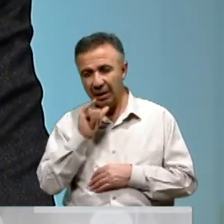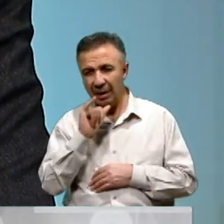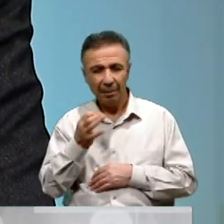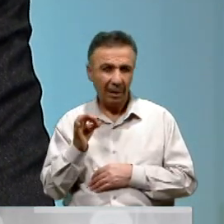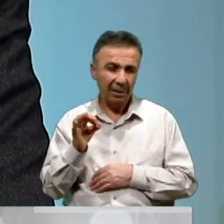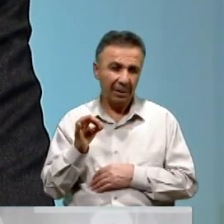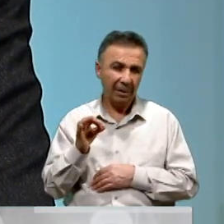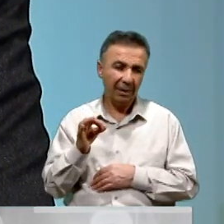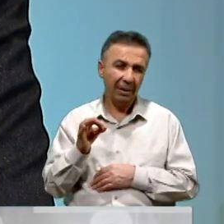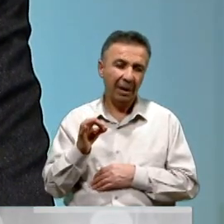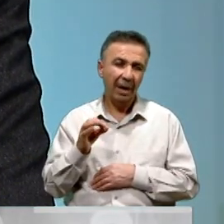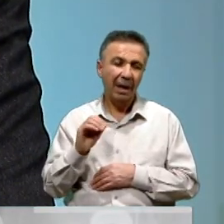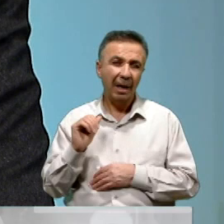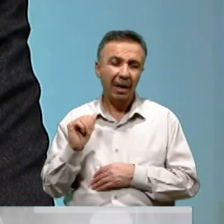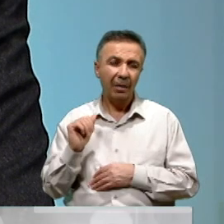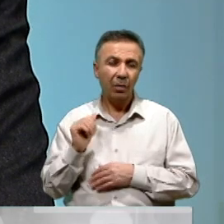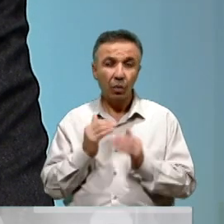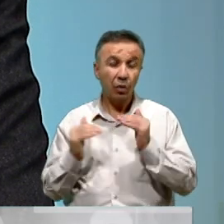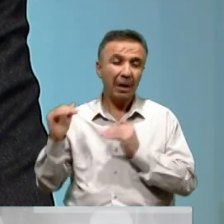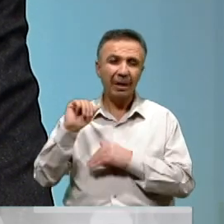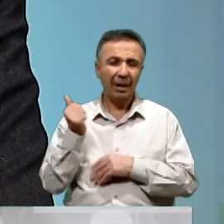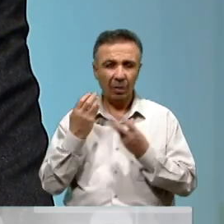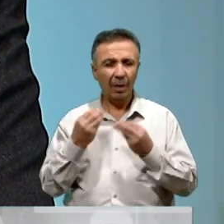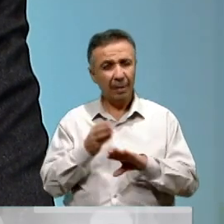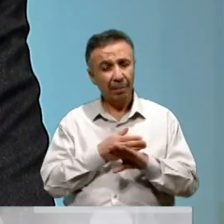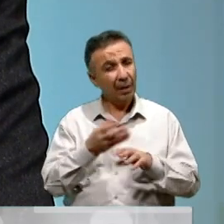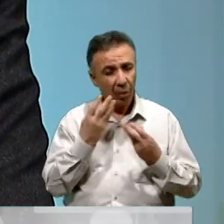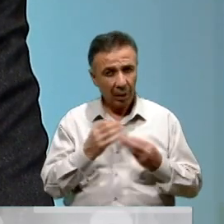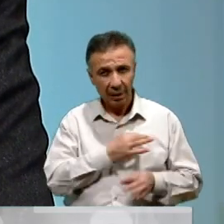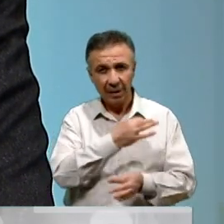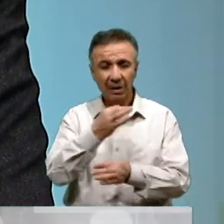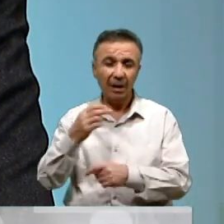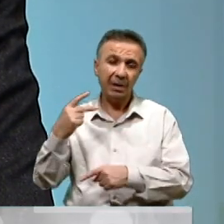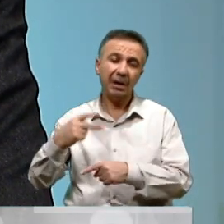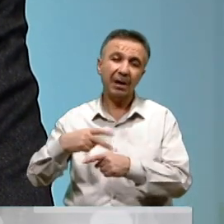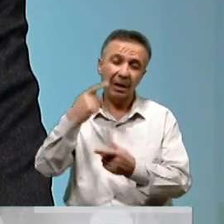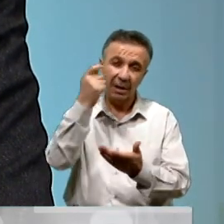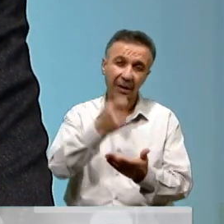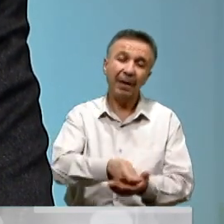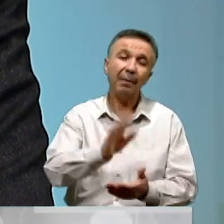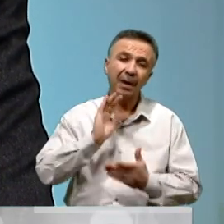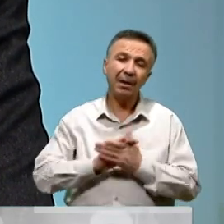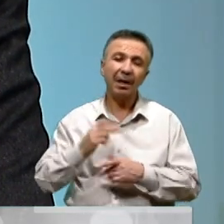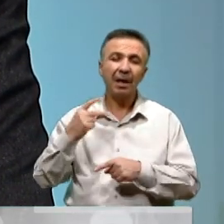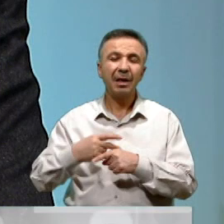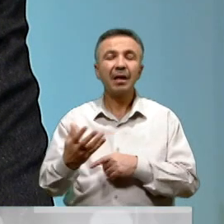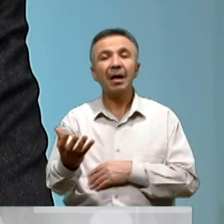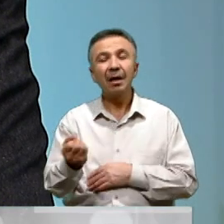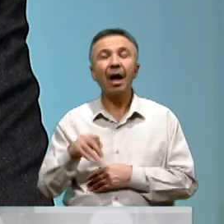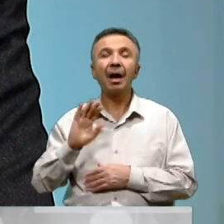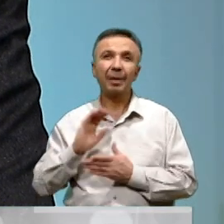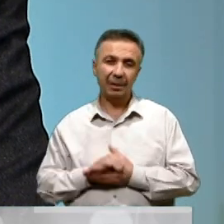altının üzerinde değeri olan bir malı bulunanlar zekat vermezler, zekat